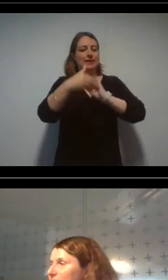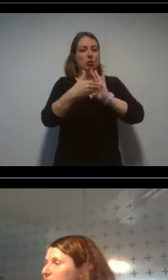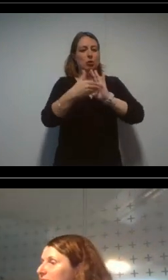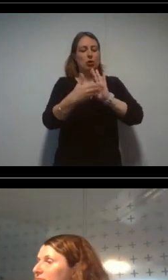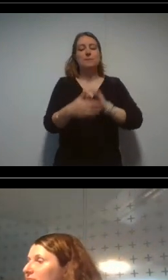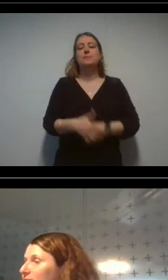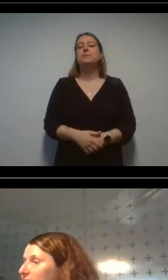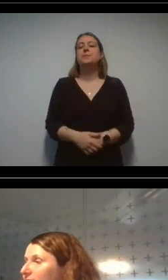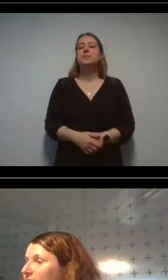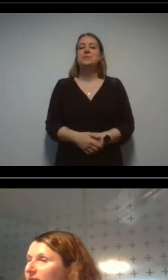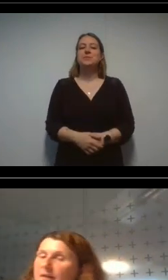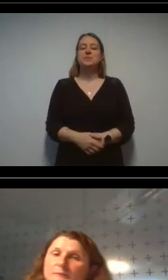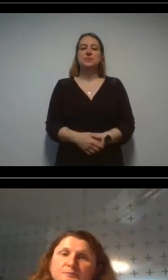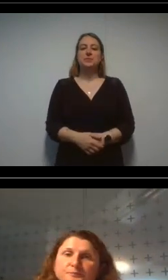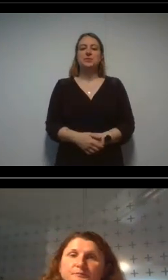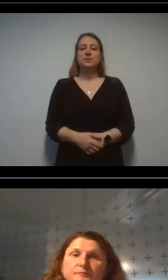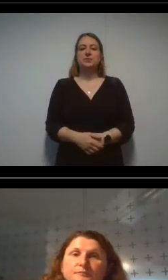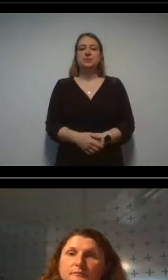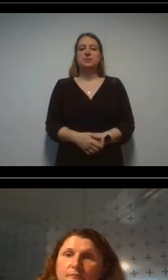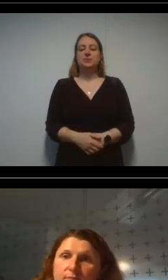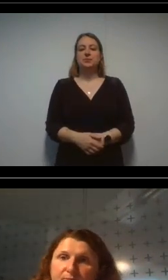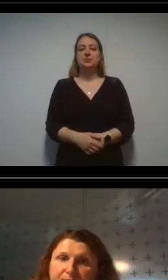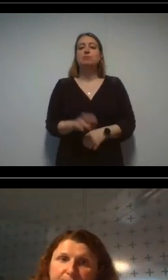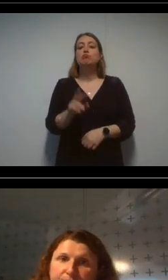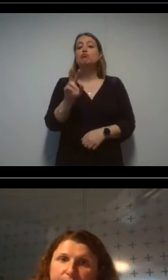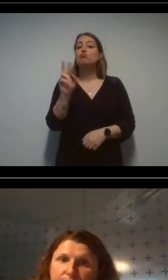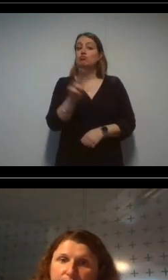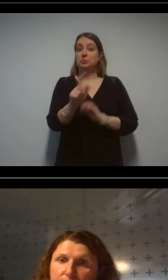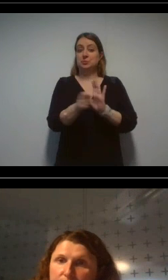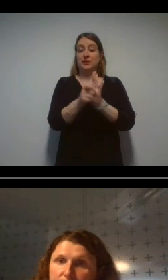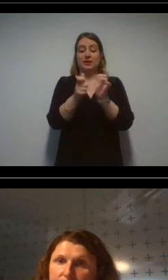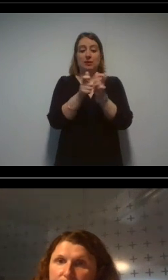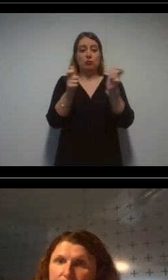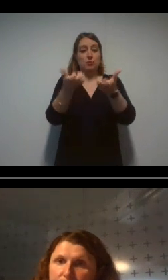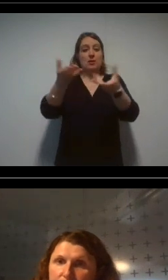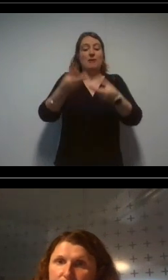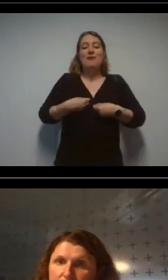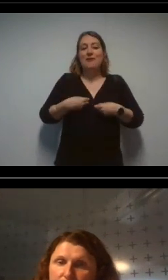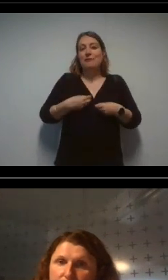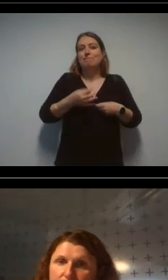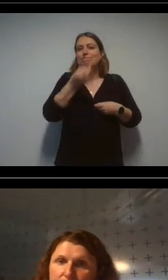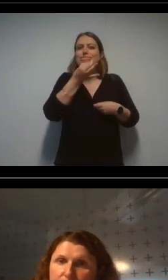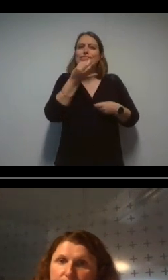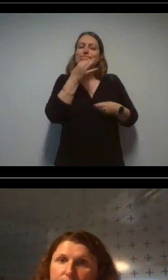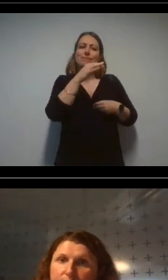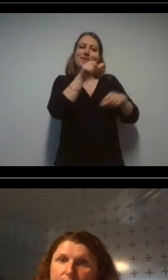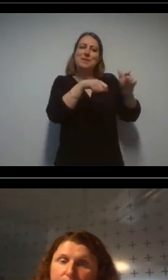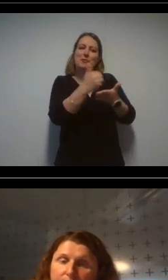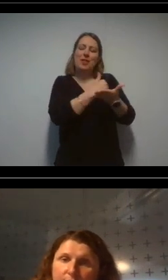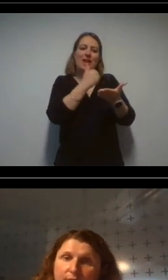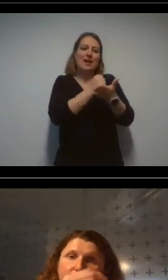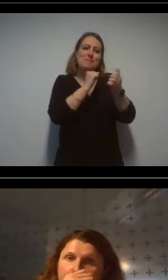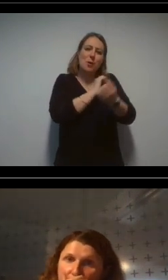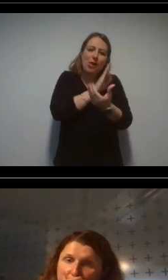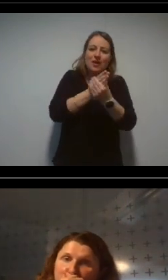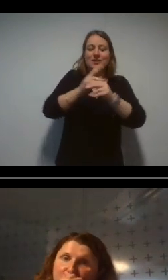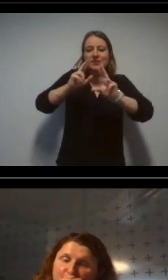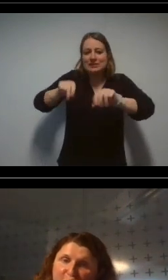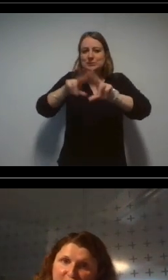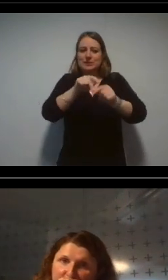Et c'est vrai que, alors, c'est l'occasion de faire intervenir et d'engager nos collaborateurs, Tu disais